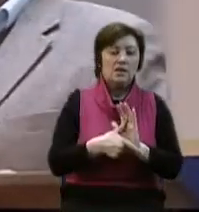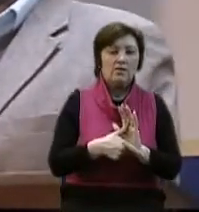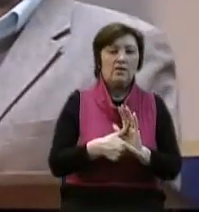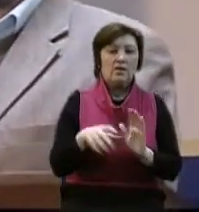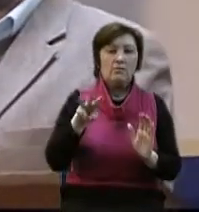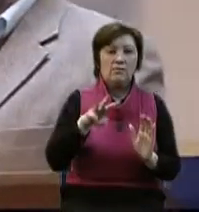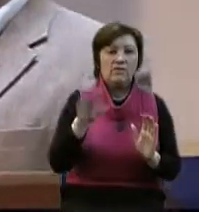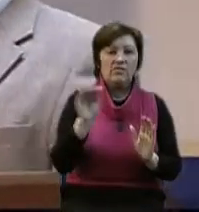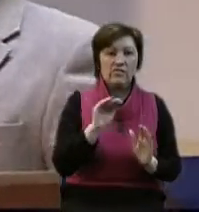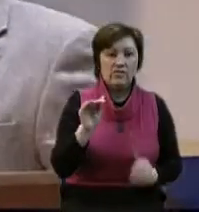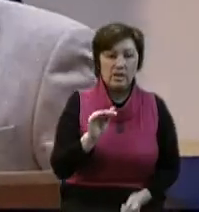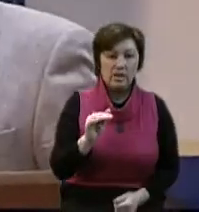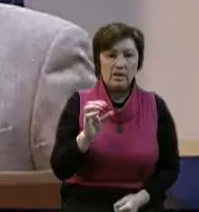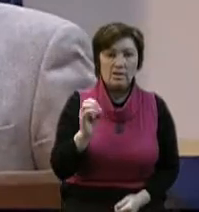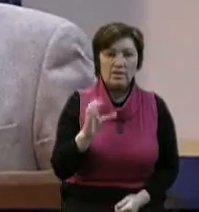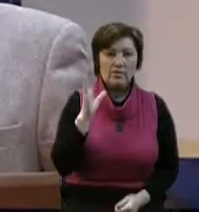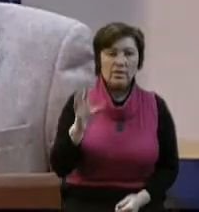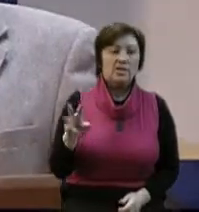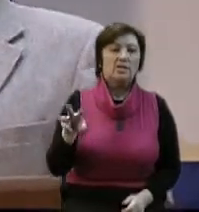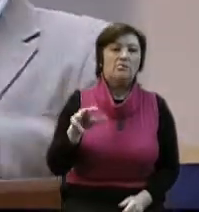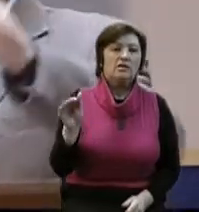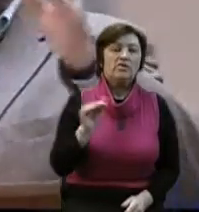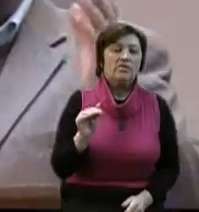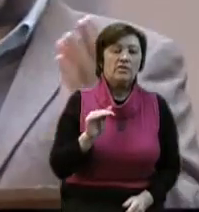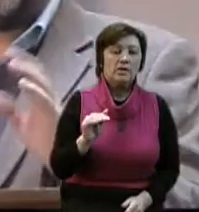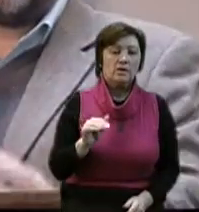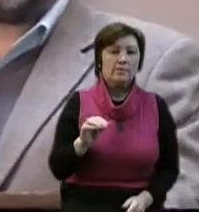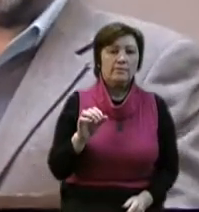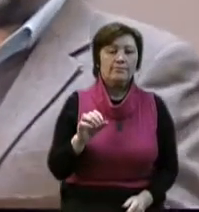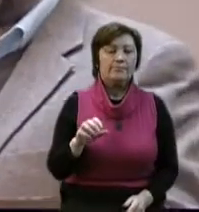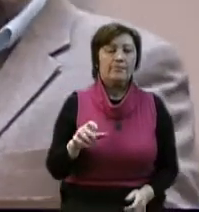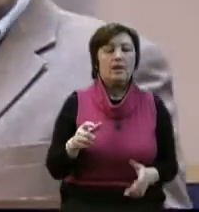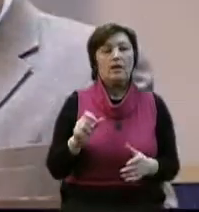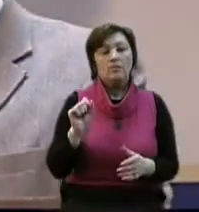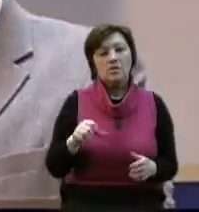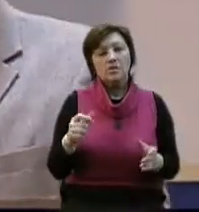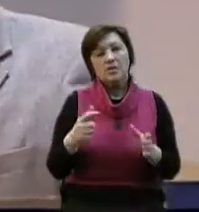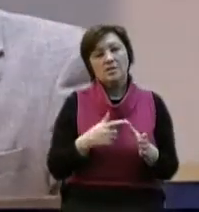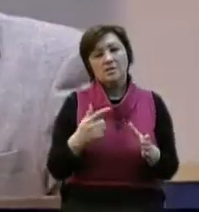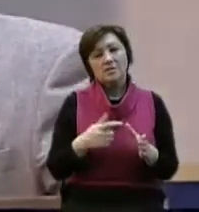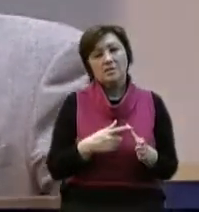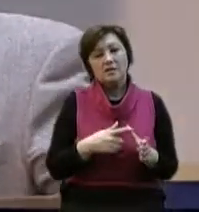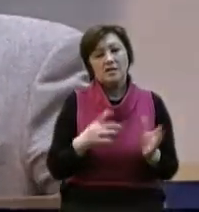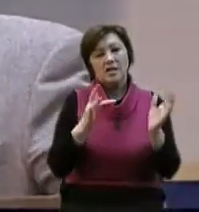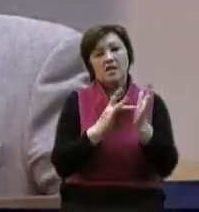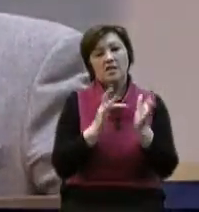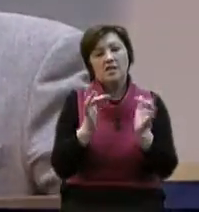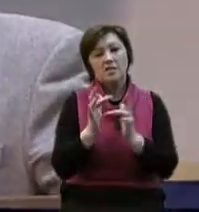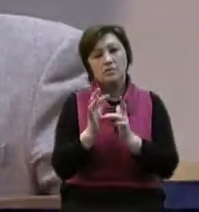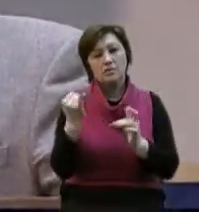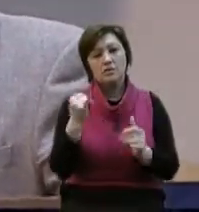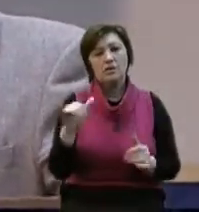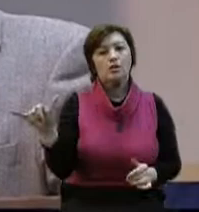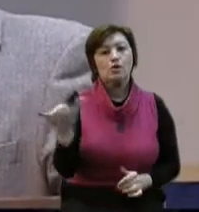в общем-то, этот отрывок можно назвать или объединить одним названием «Иисус и